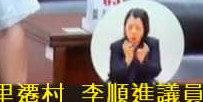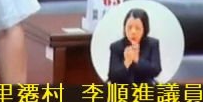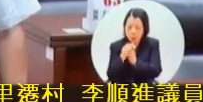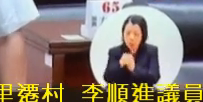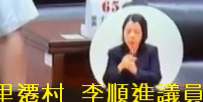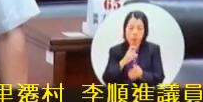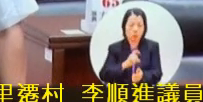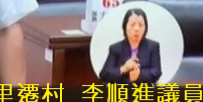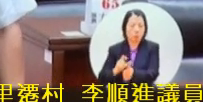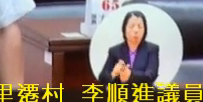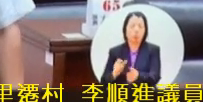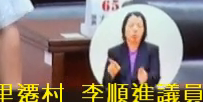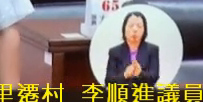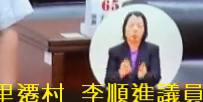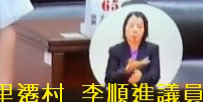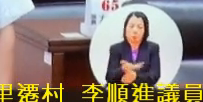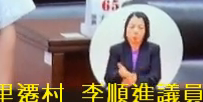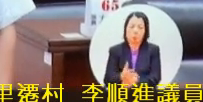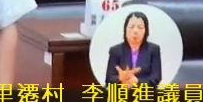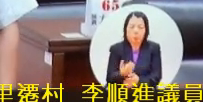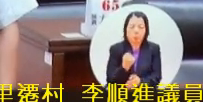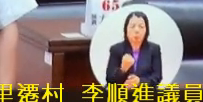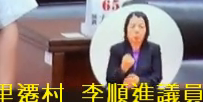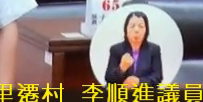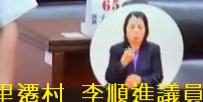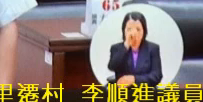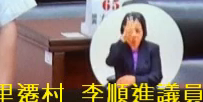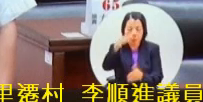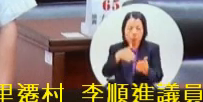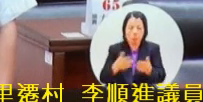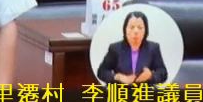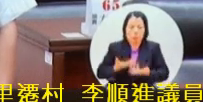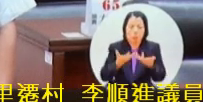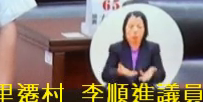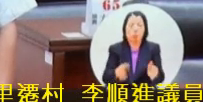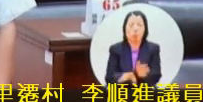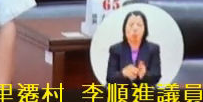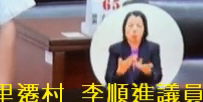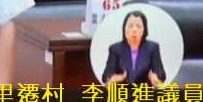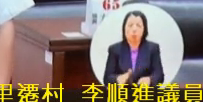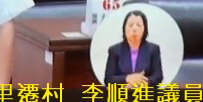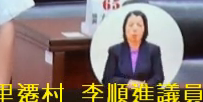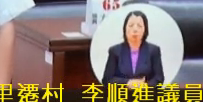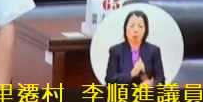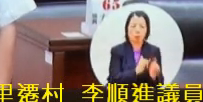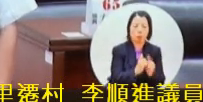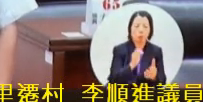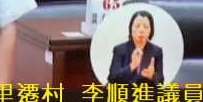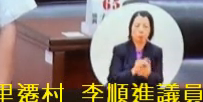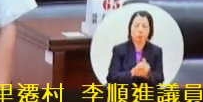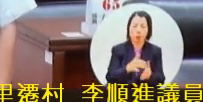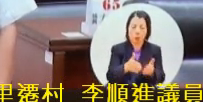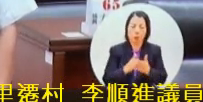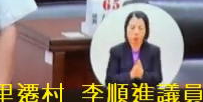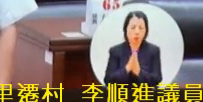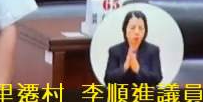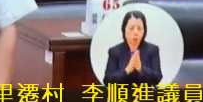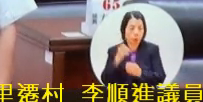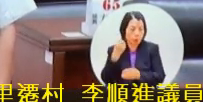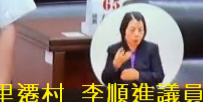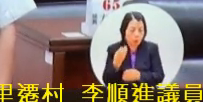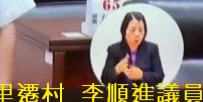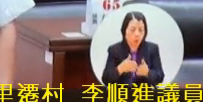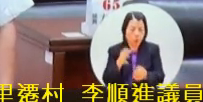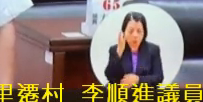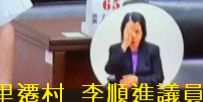让当时的执政党付出了很大的代价哈。市民朋友，大家哈求新求变，希望找蓝天哈，